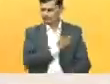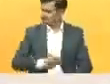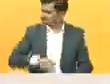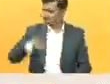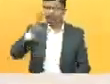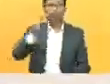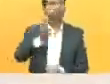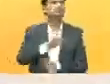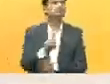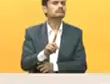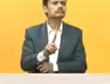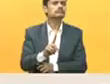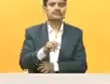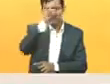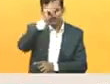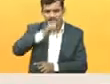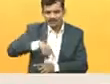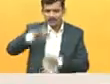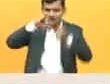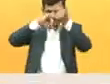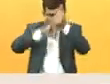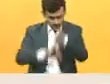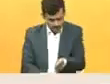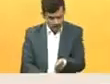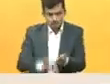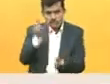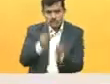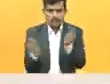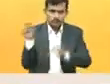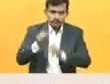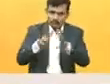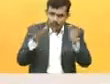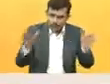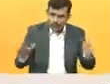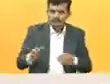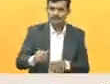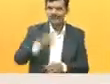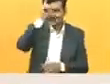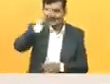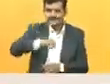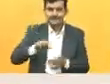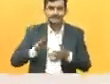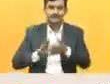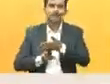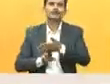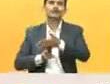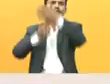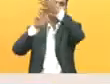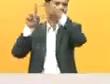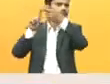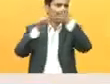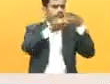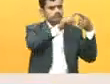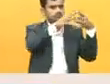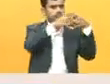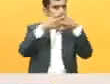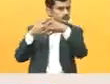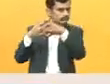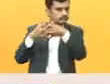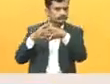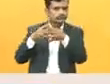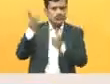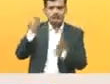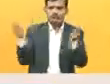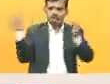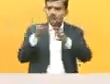नहीं। इसमें भारत के दक्षिण से लोग आते हैं, भारत के पूर्व और पश्चिम से लोग आते हैं। कुंभ